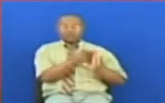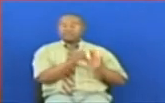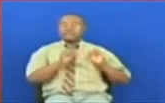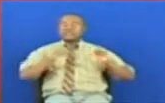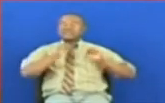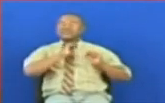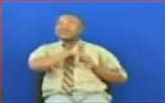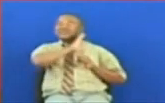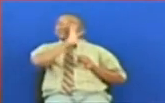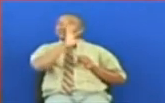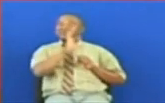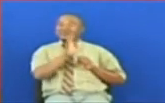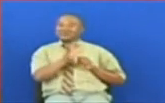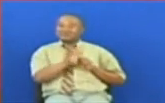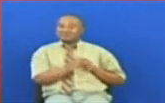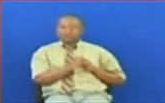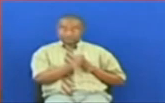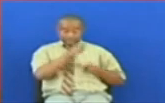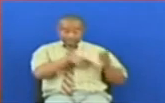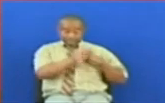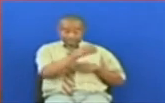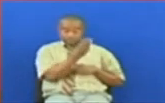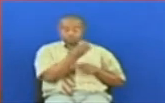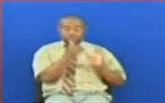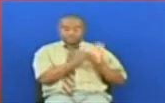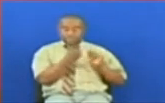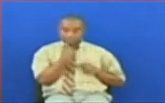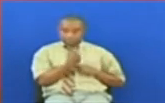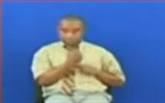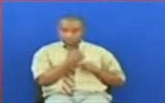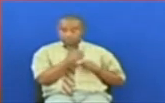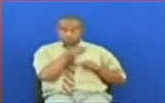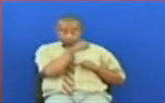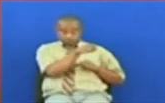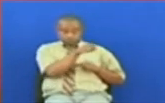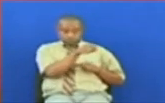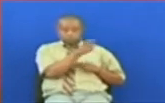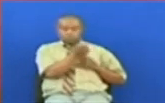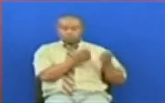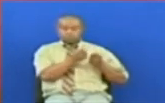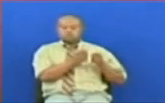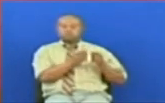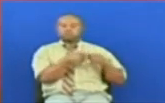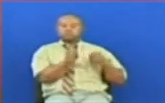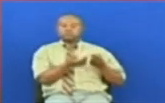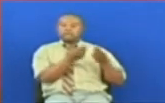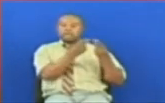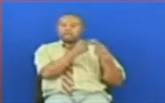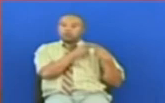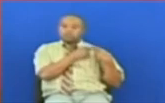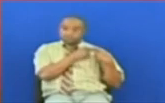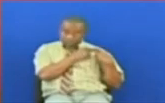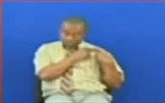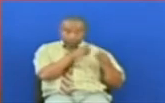kuweza kuwa renewed, maana kwa sababu sheria inasema ni kwamba atakuwa eligible kwa ajili ya renewal for other